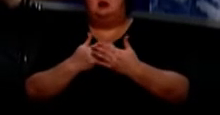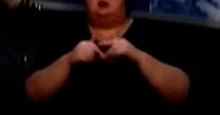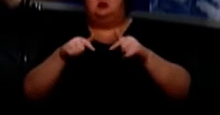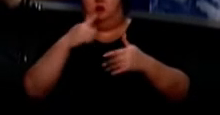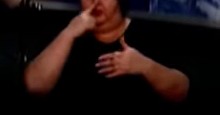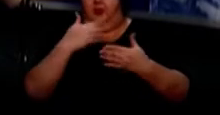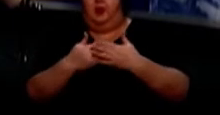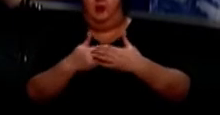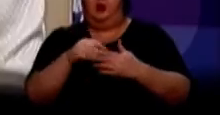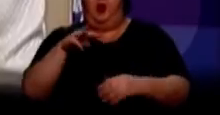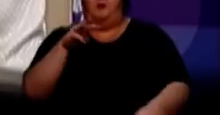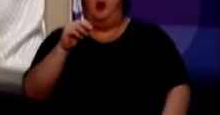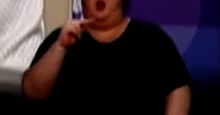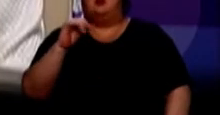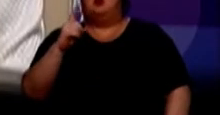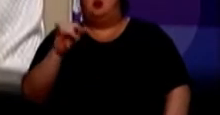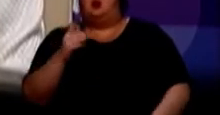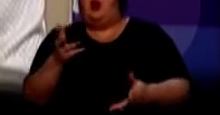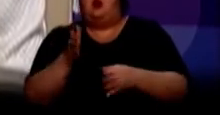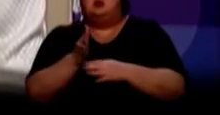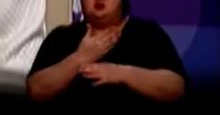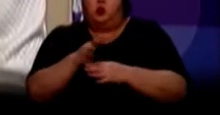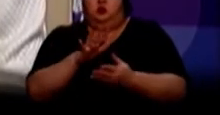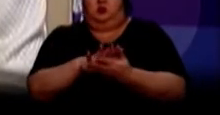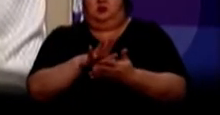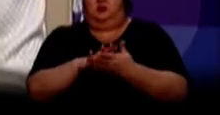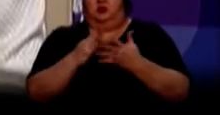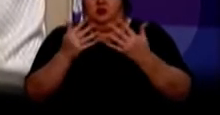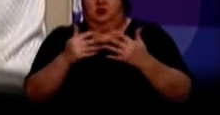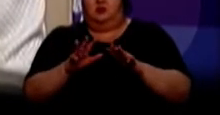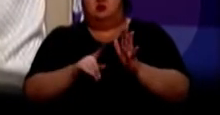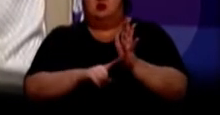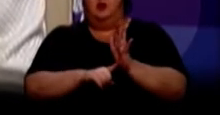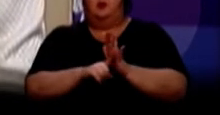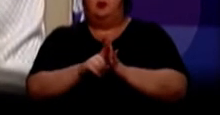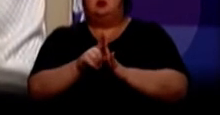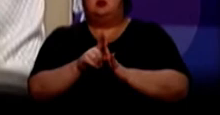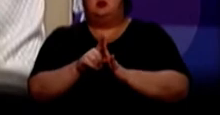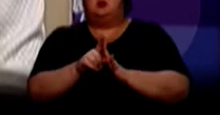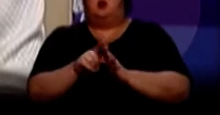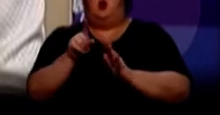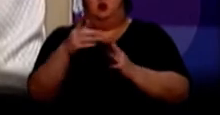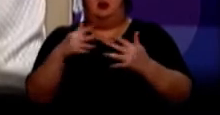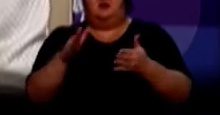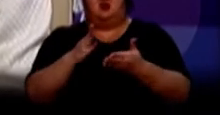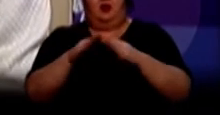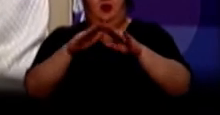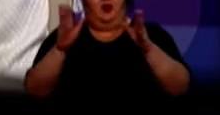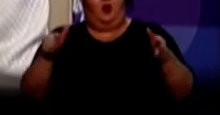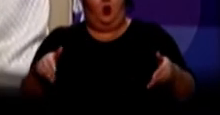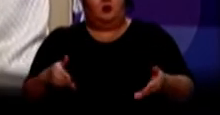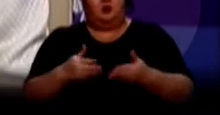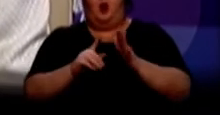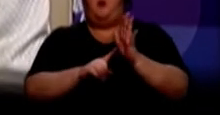найближче до Полтави, це Мачухи, які сортують сміття. Зараз багато починають з нуля. Ні, вони вже, в них вже є контейнери, але